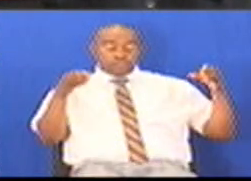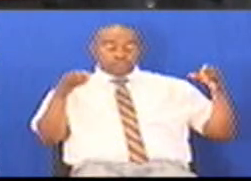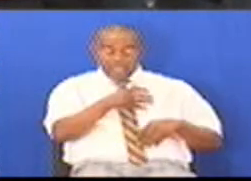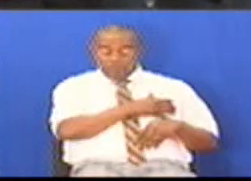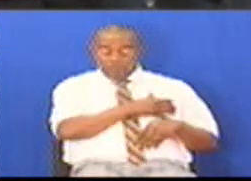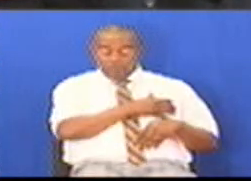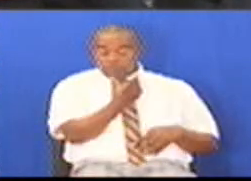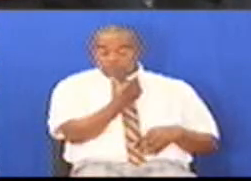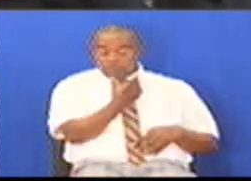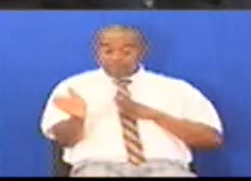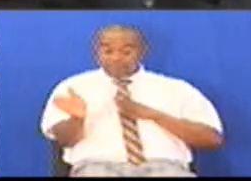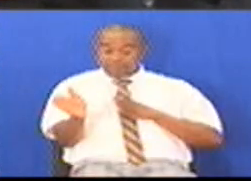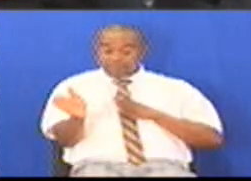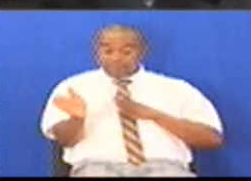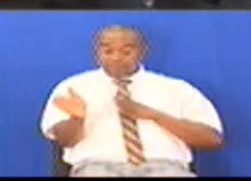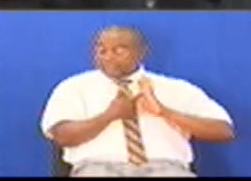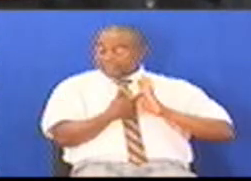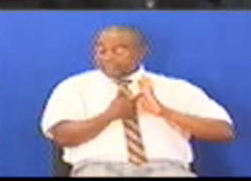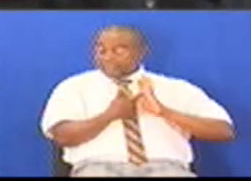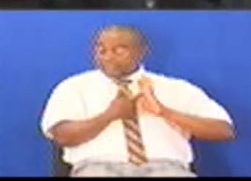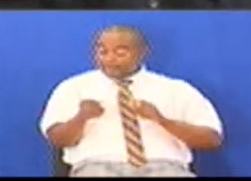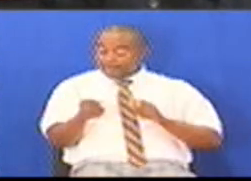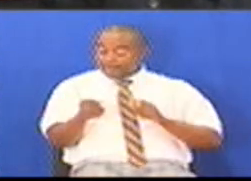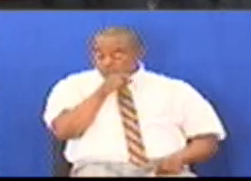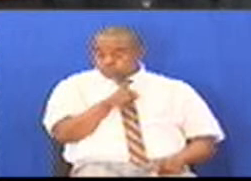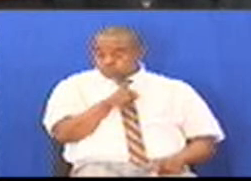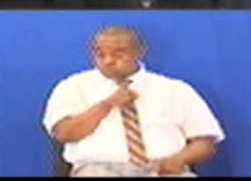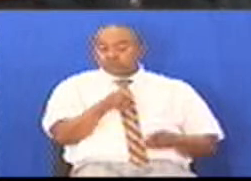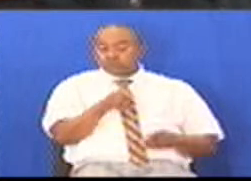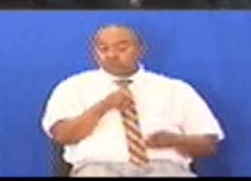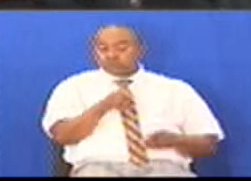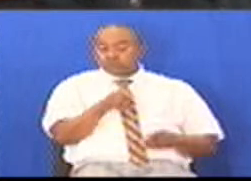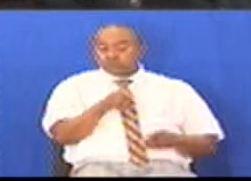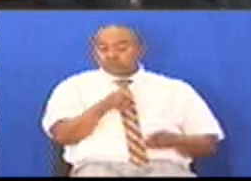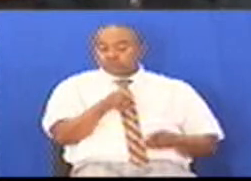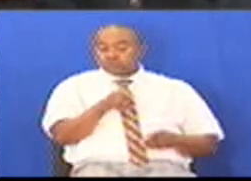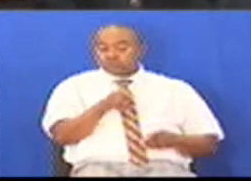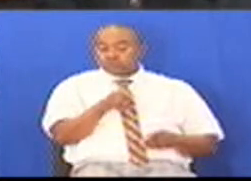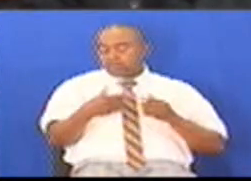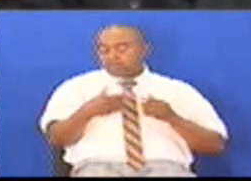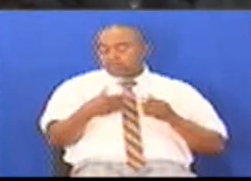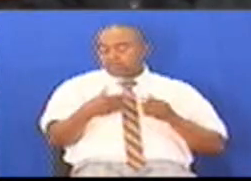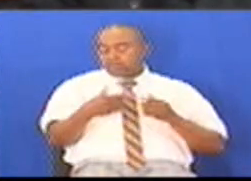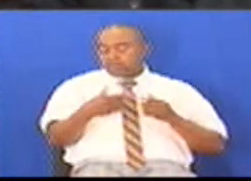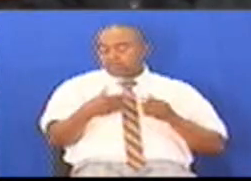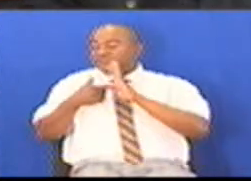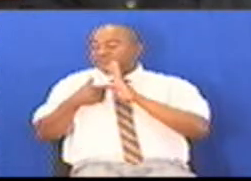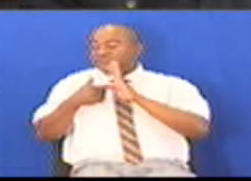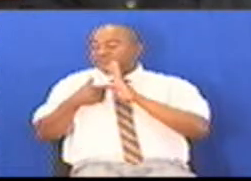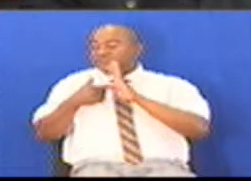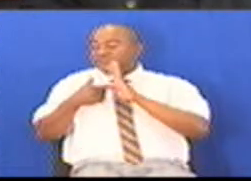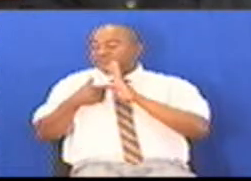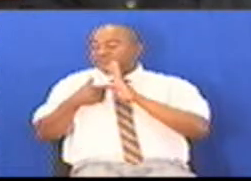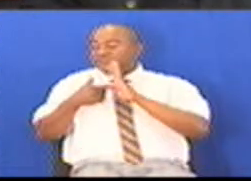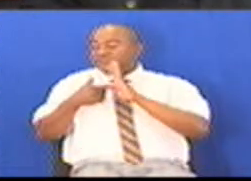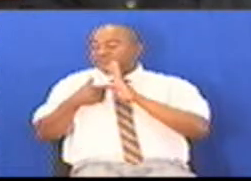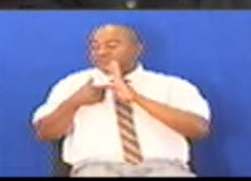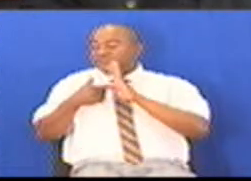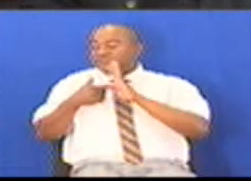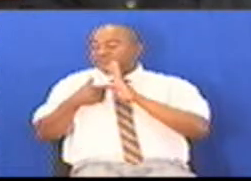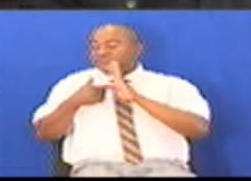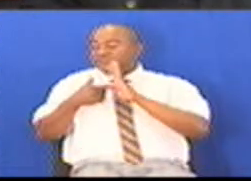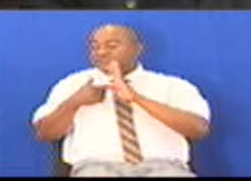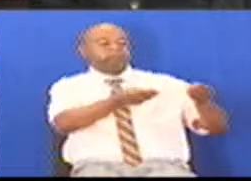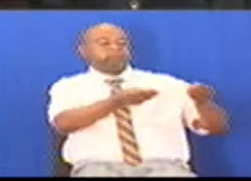la tathmini ya mpango wa maendeleo wa taifa pamoja na utekelezaji wa miradi ya maendeleo katika serikali za mitaa limekasimiwa TAMISEMI.